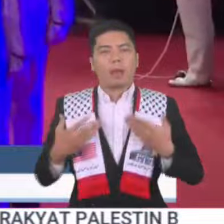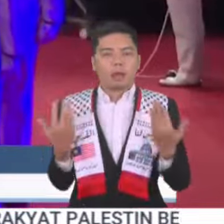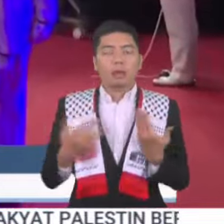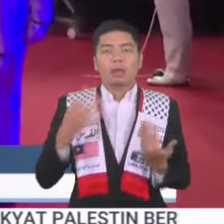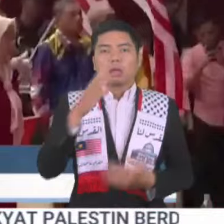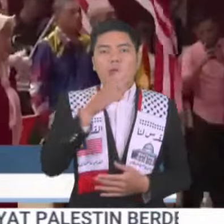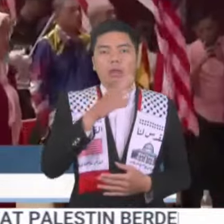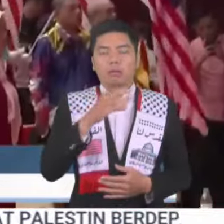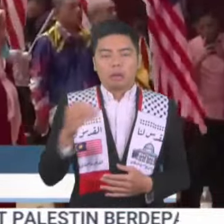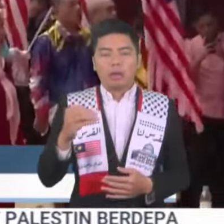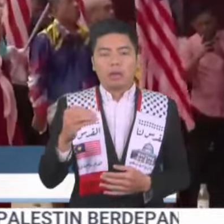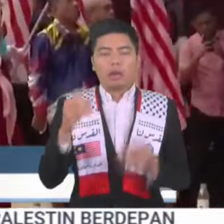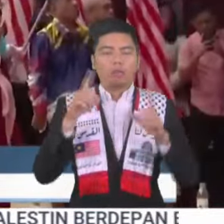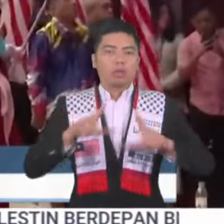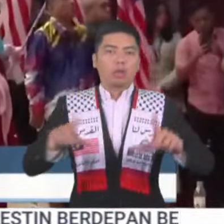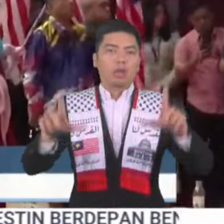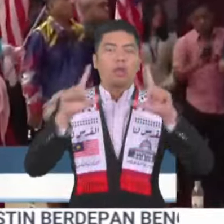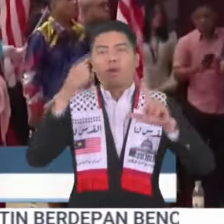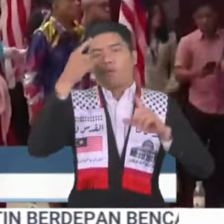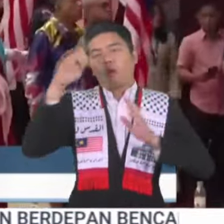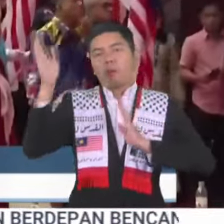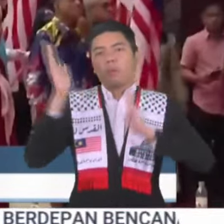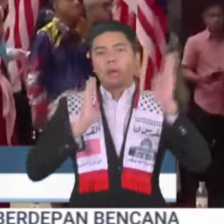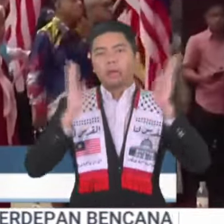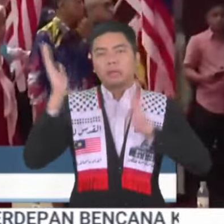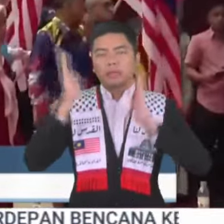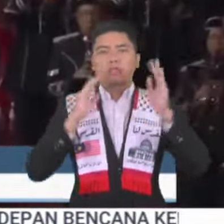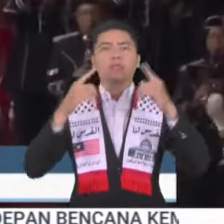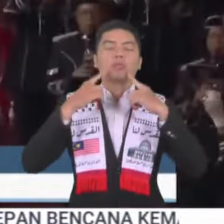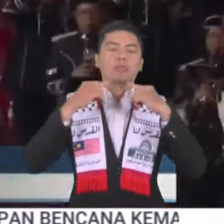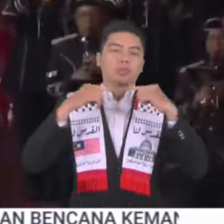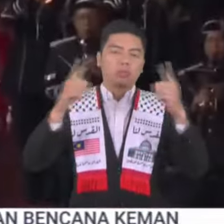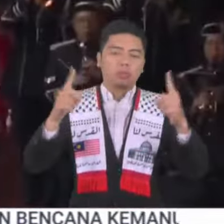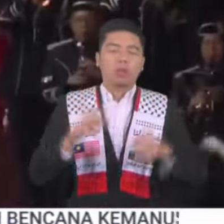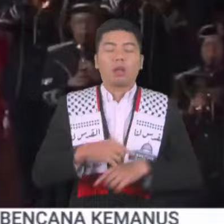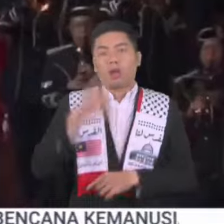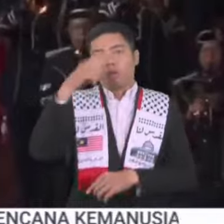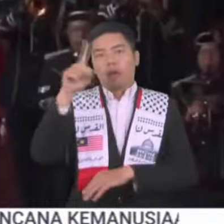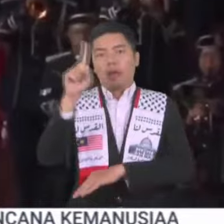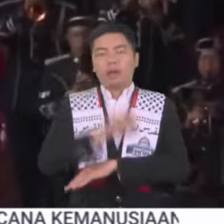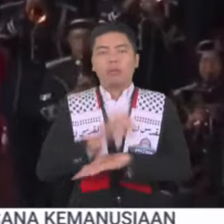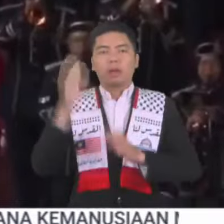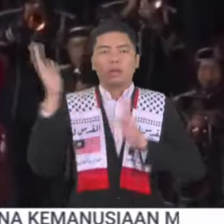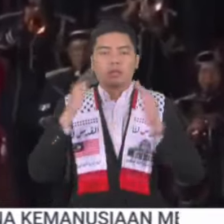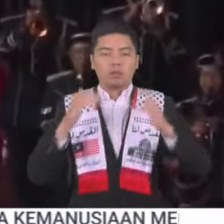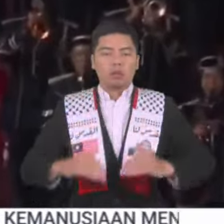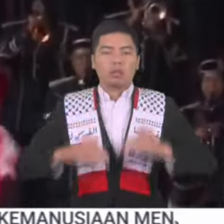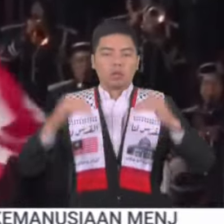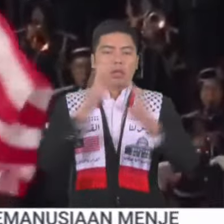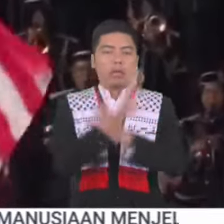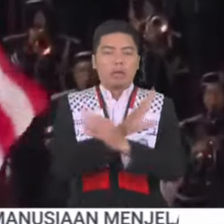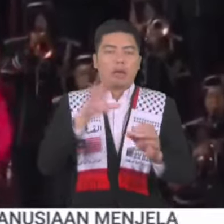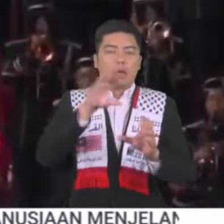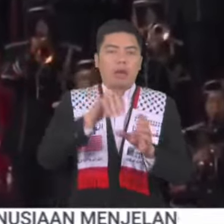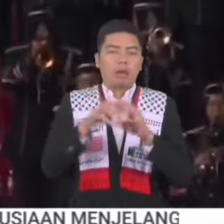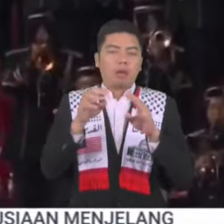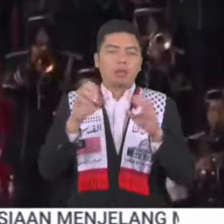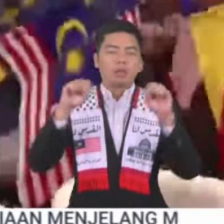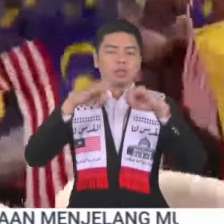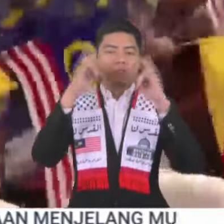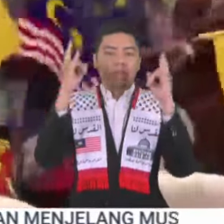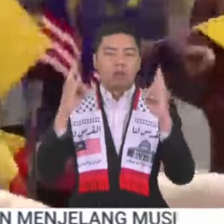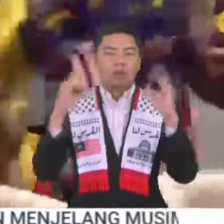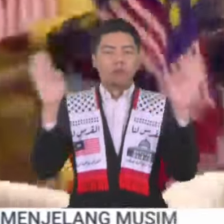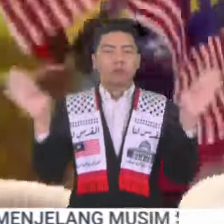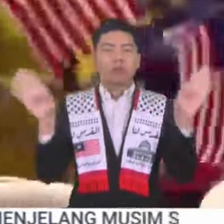serta diiktiraf dunia sebagai sebuah negara yang progresif. Sambutan Hari Malaysia peringkat Sarawak diadakan di Stadium Tertutup Kompleks Sukan Sri